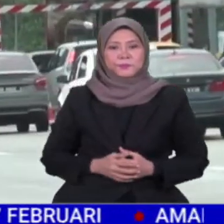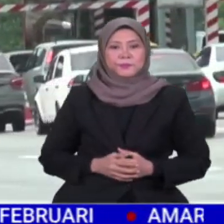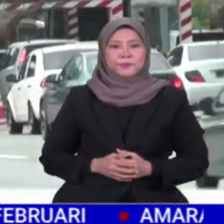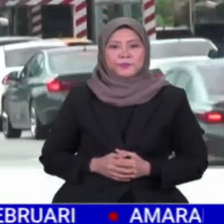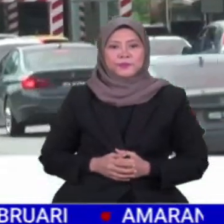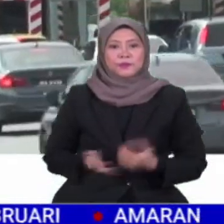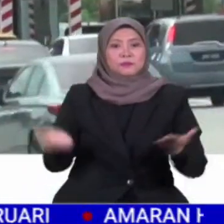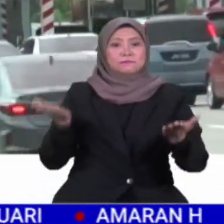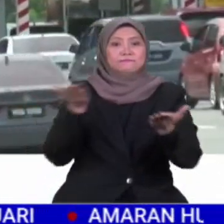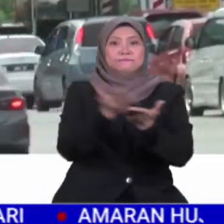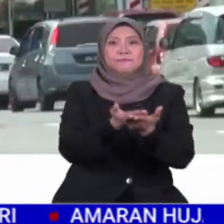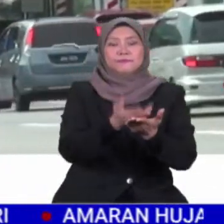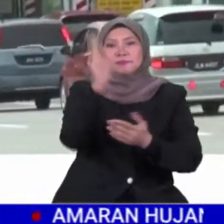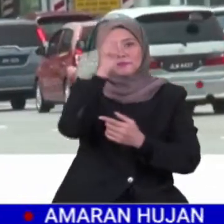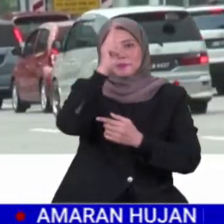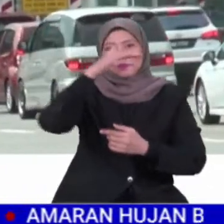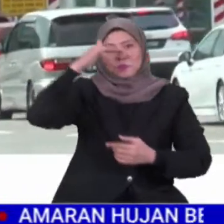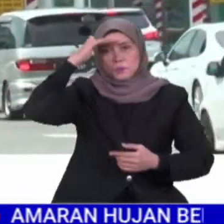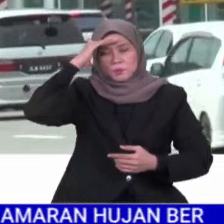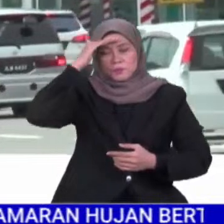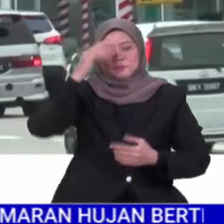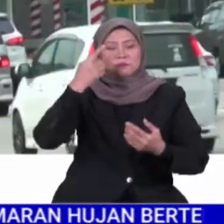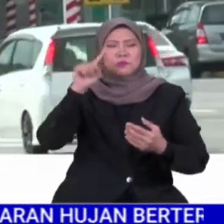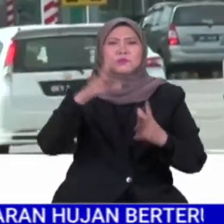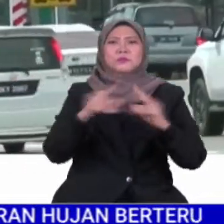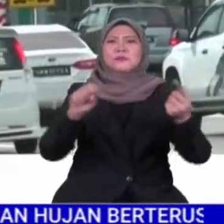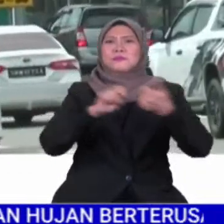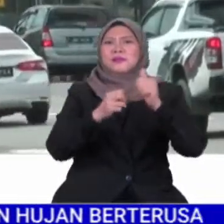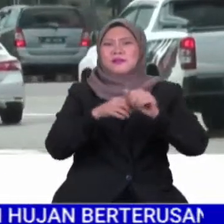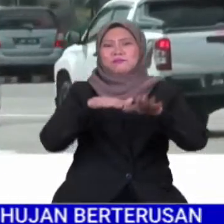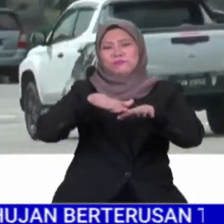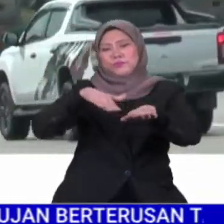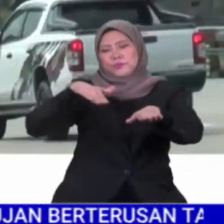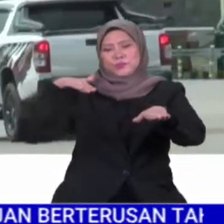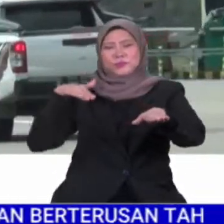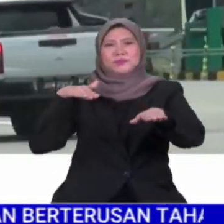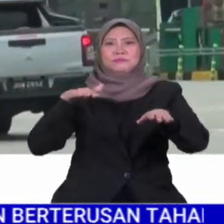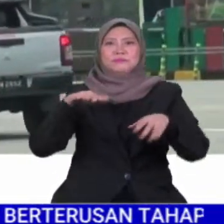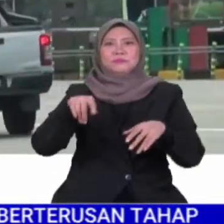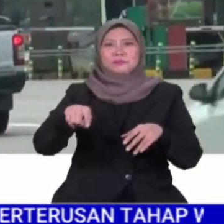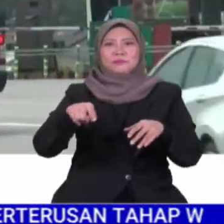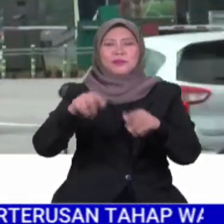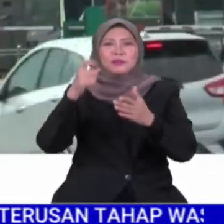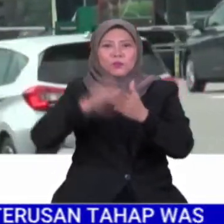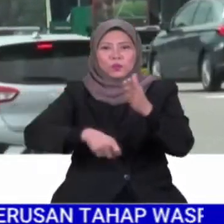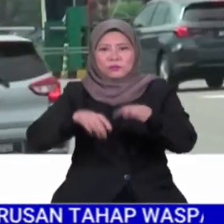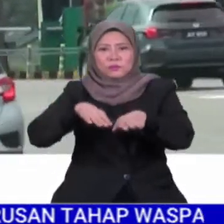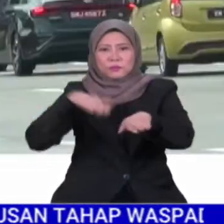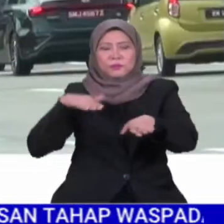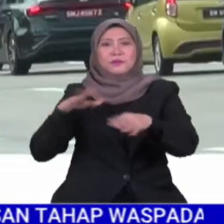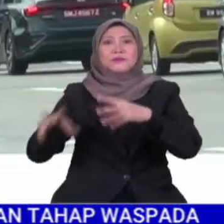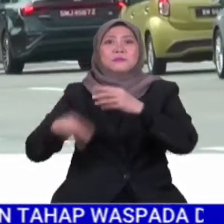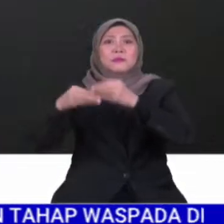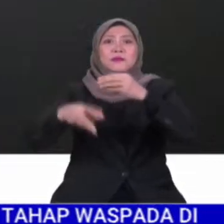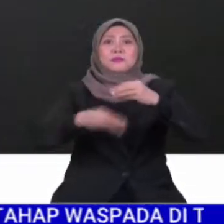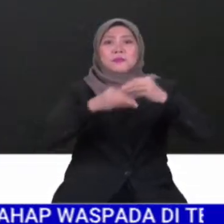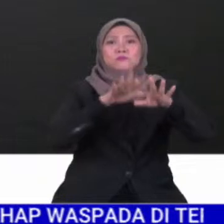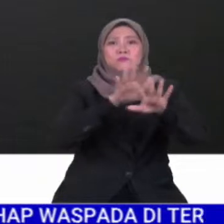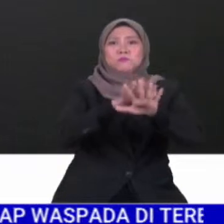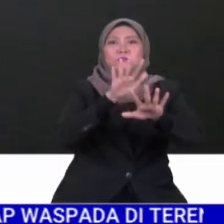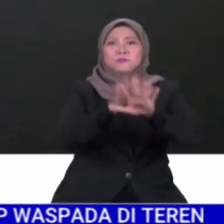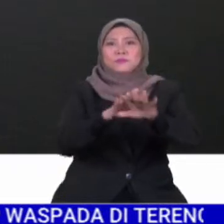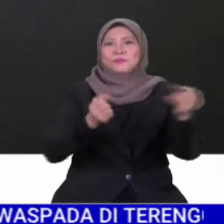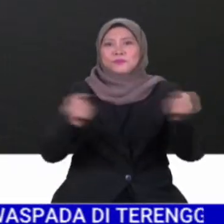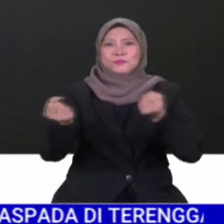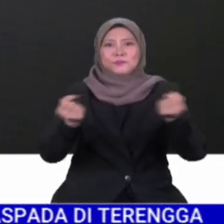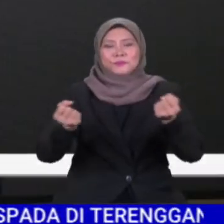Syur mengenainya dikemuka Kerajaan Johor bertujuan mengatasi isu kesesakan di laluan berkenaan susulan pertambahan jumlah kenderaan. Kita